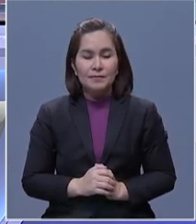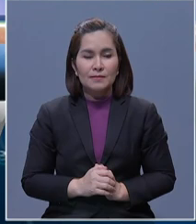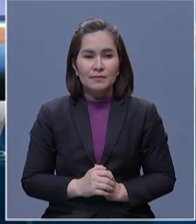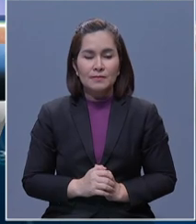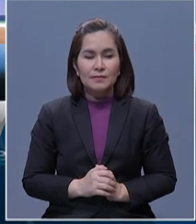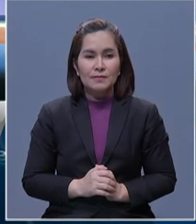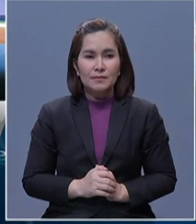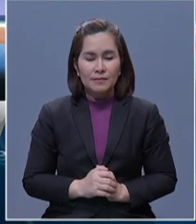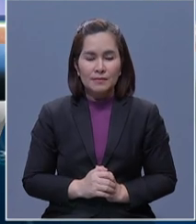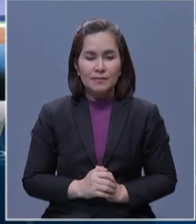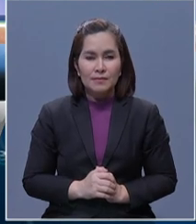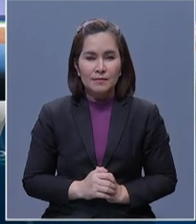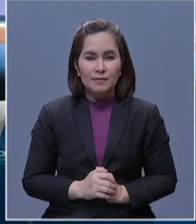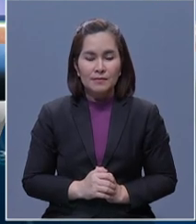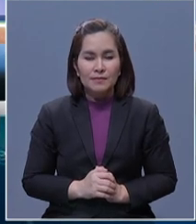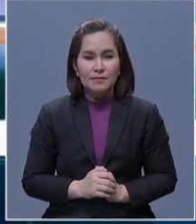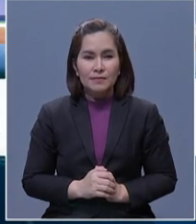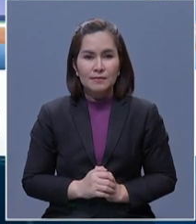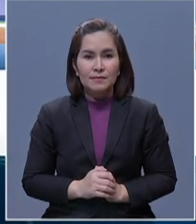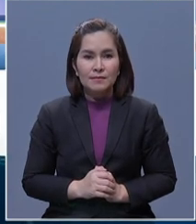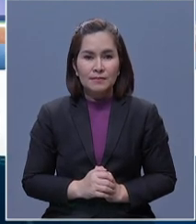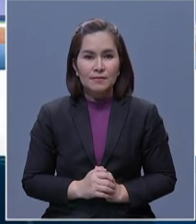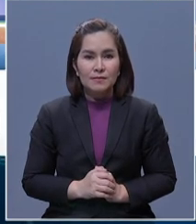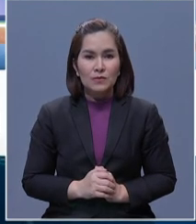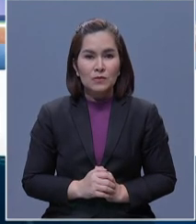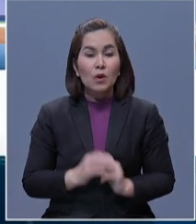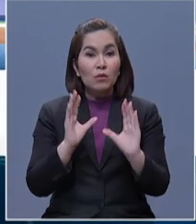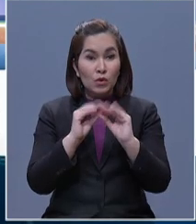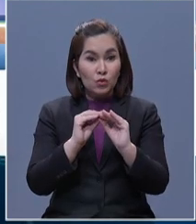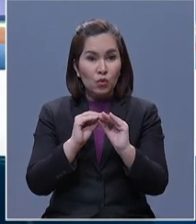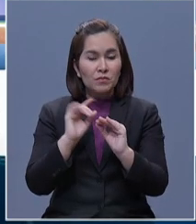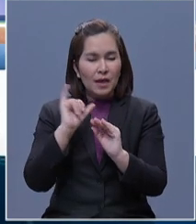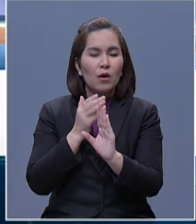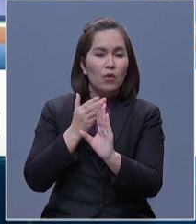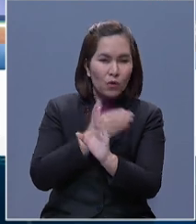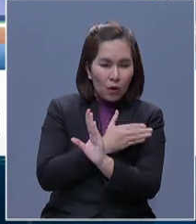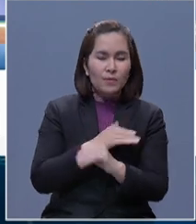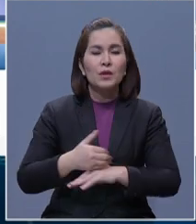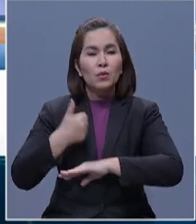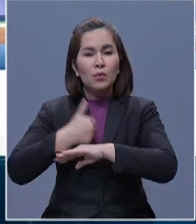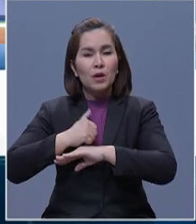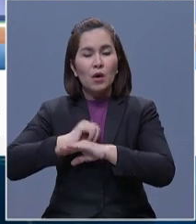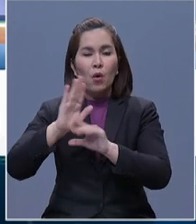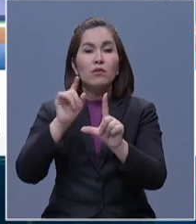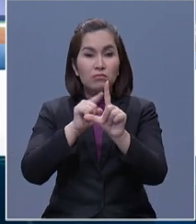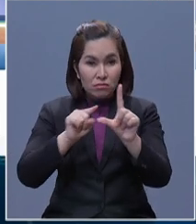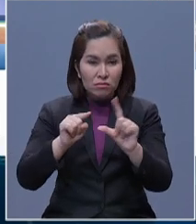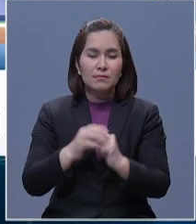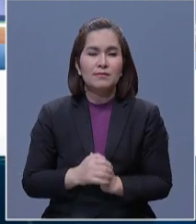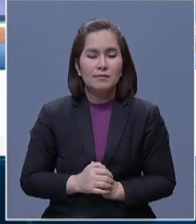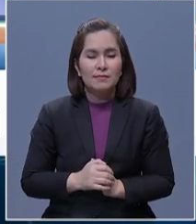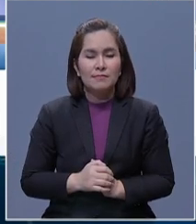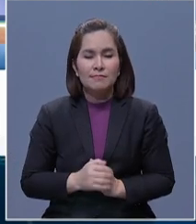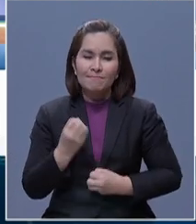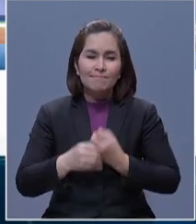ท่านผู้ชมครับสำหรับกรณีนี้เนี่ยนะครับก่อนการประชุมคุณชัยวัฒน์ตุลาธนหัวหน้าพรรคก้าวไกลก็บอกว่าแม้ว่าทาง